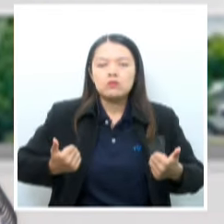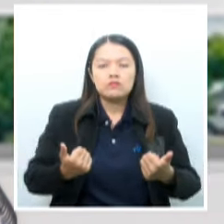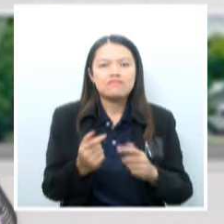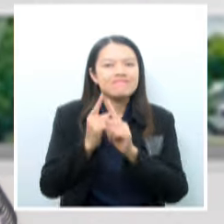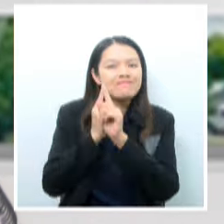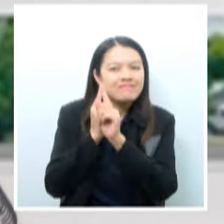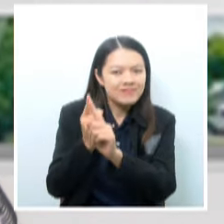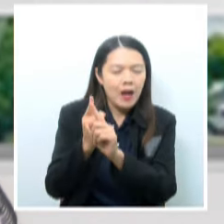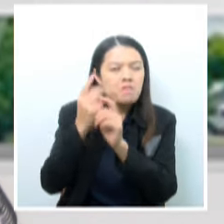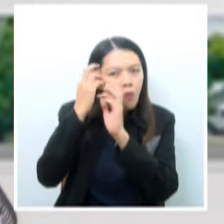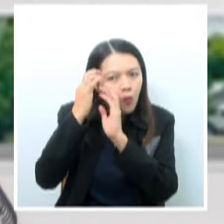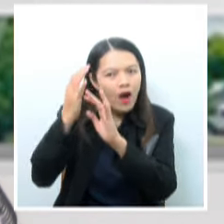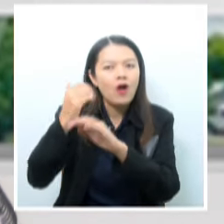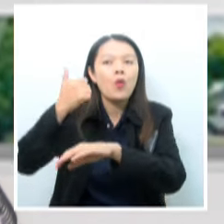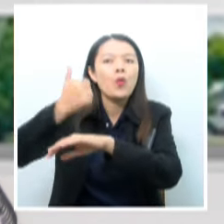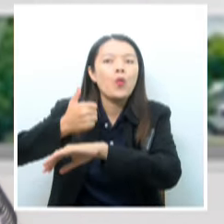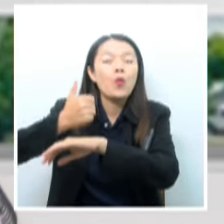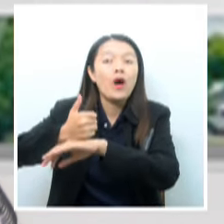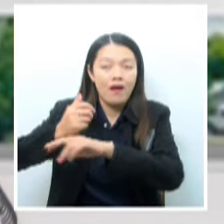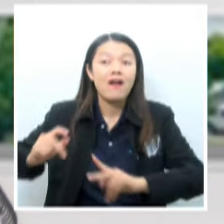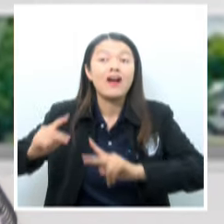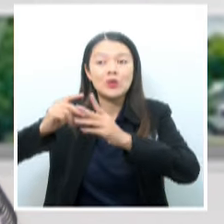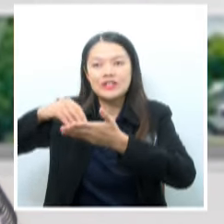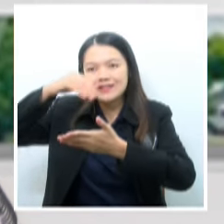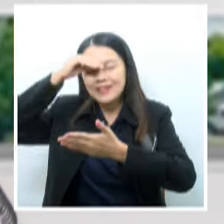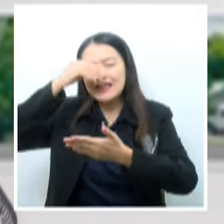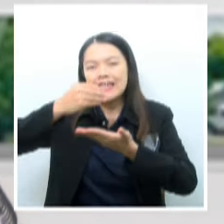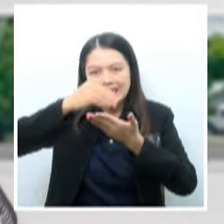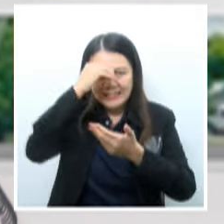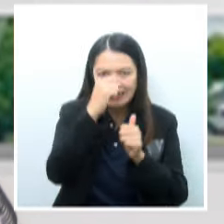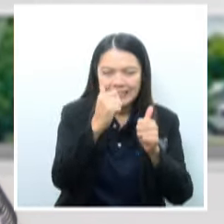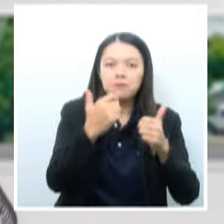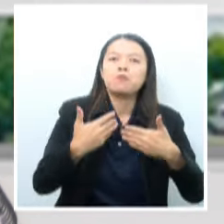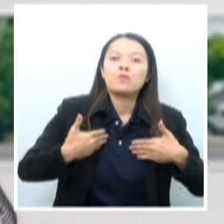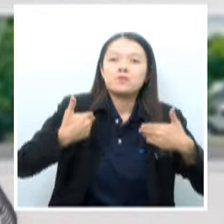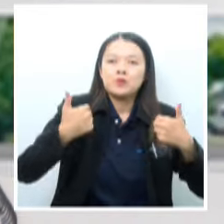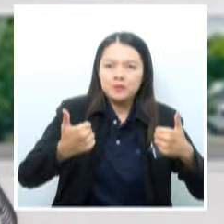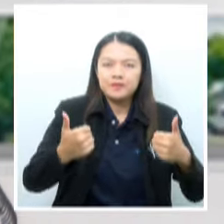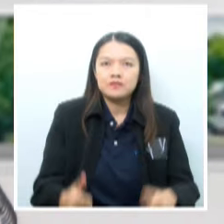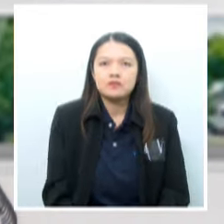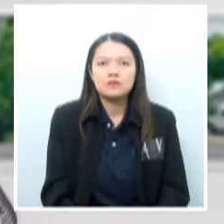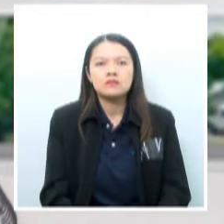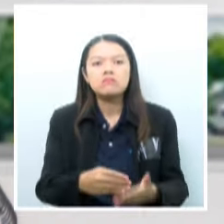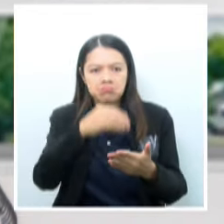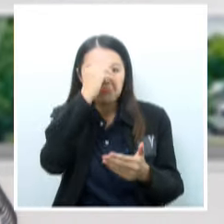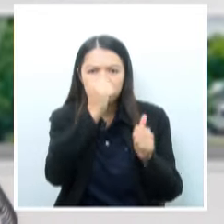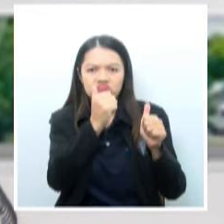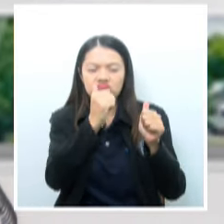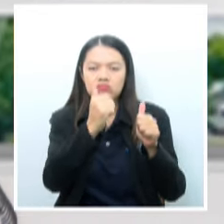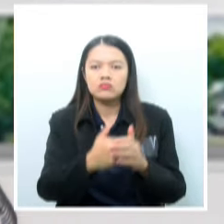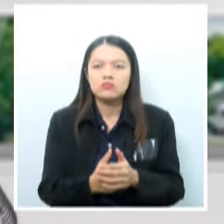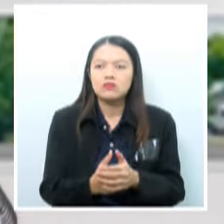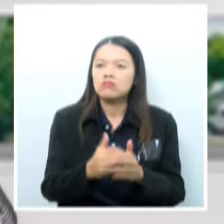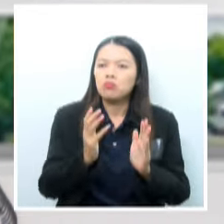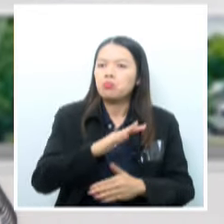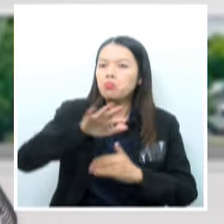ทย์ความคาดหวังของทีมบริหารกระทรวงเรื่องเรียนดีมีความสุขซึ่งหมายความว่าเรียนได้อย่างดีแล้วก็ทุกค